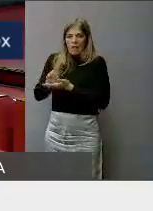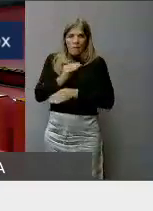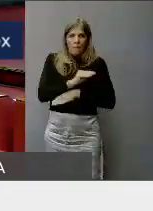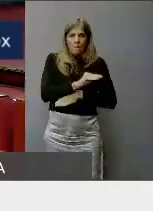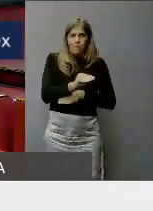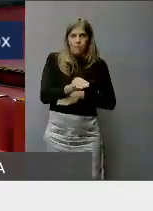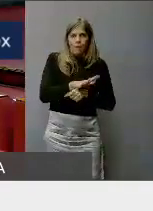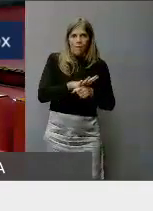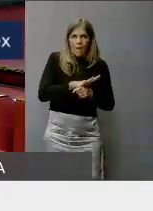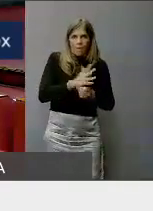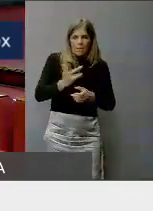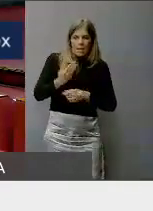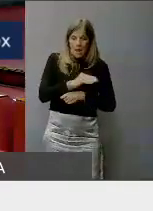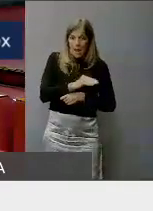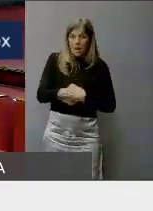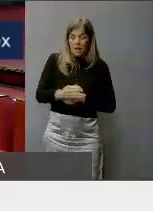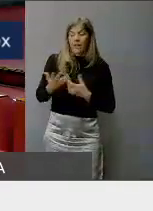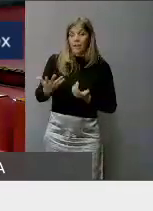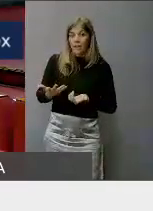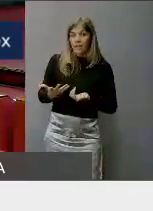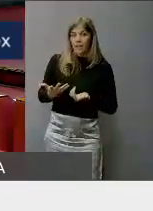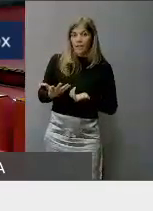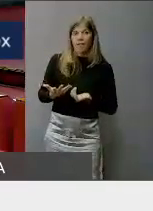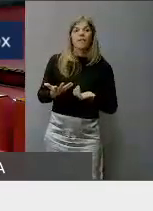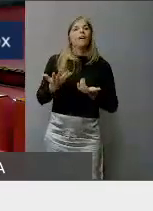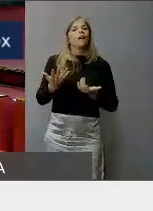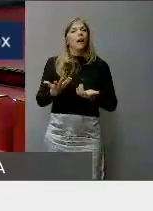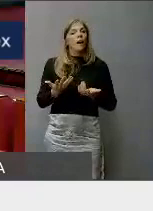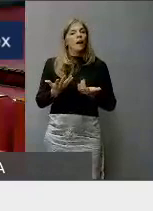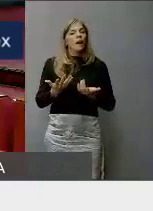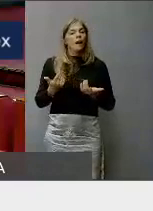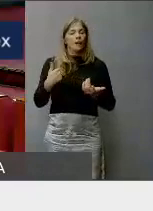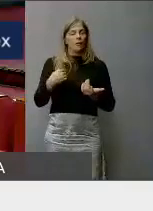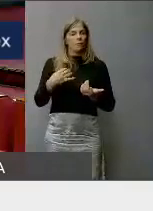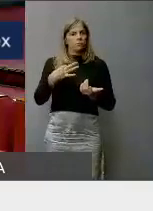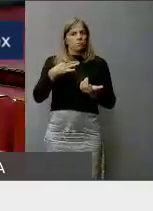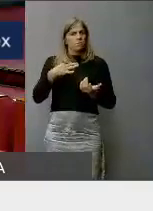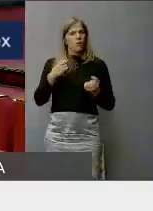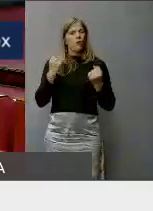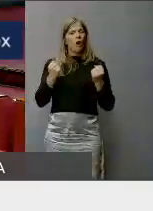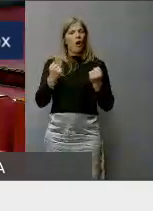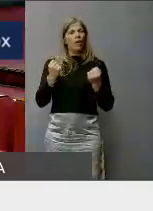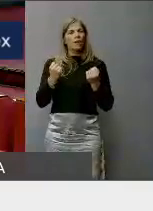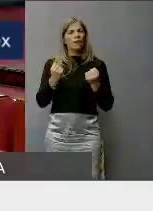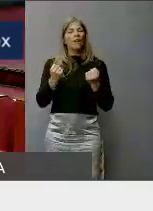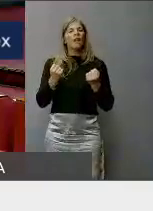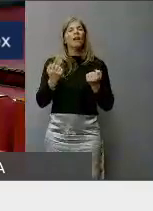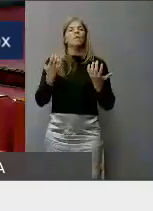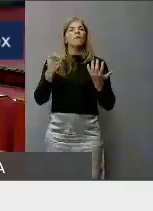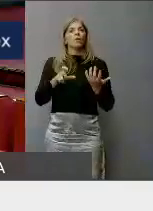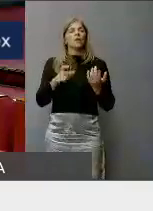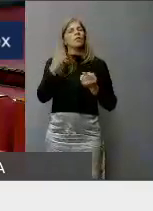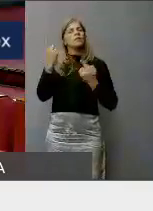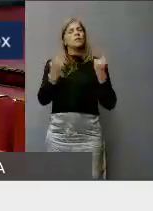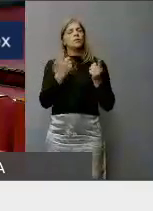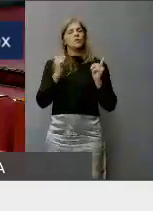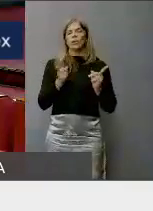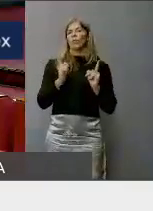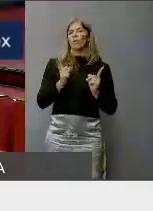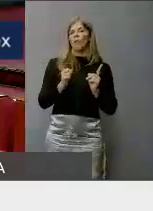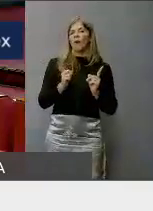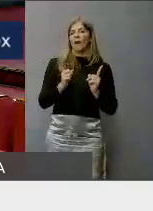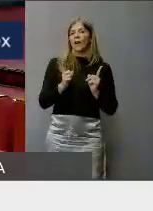semplificazione a questa cosa qua a me ha davvero molto colpito perché vuol dire che davanti abbiamo una